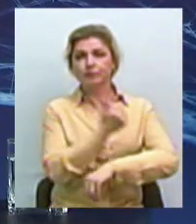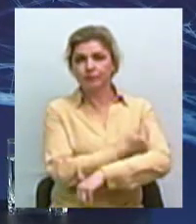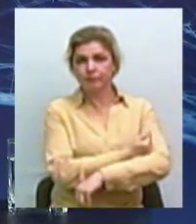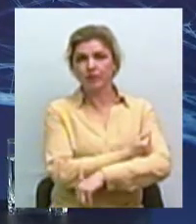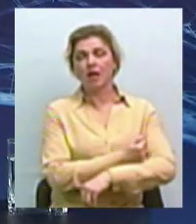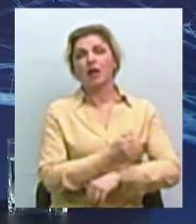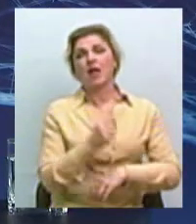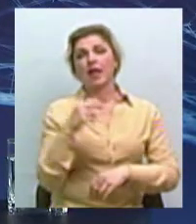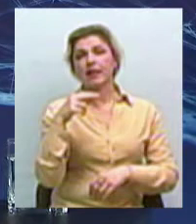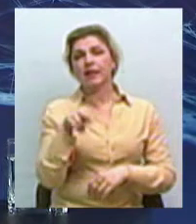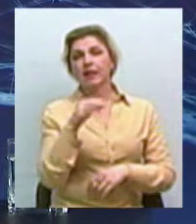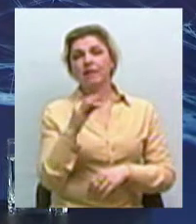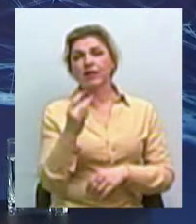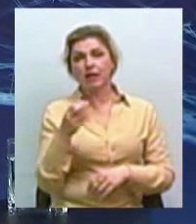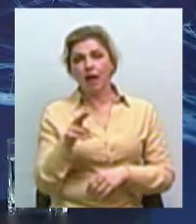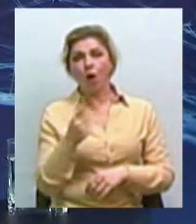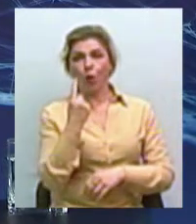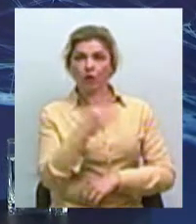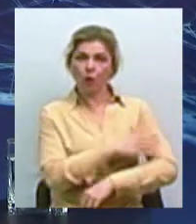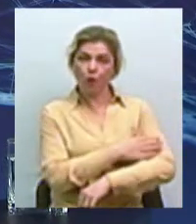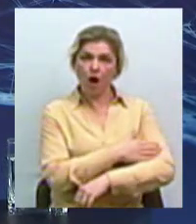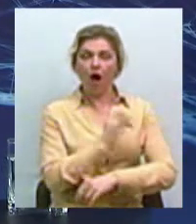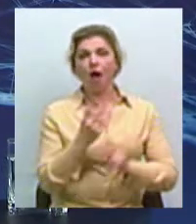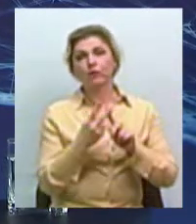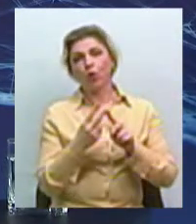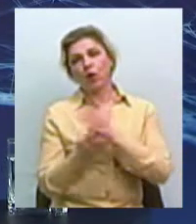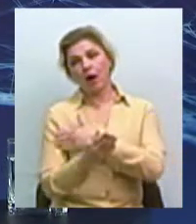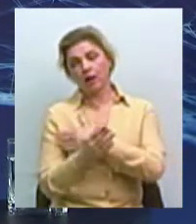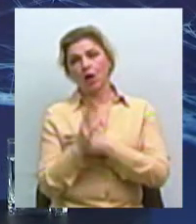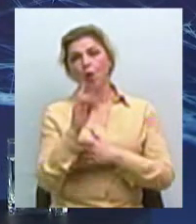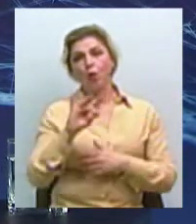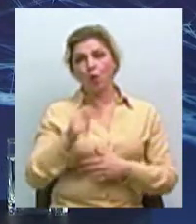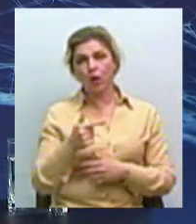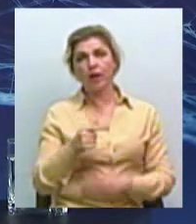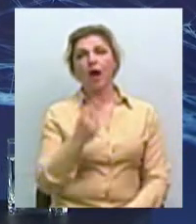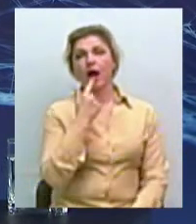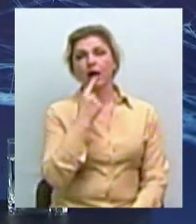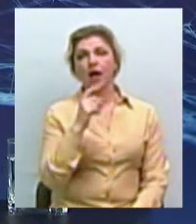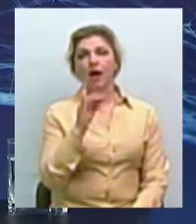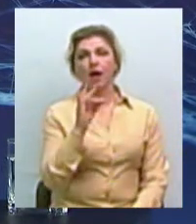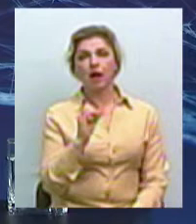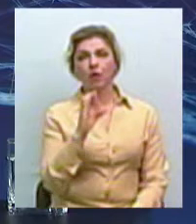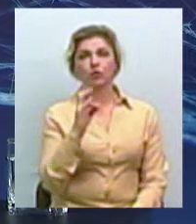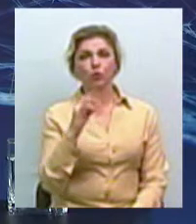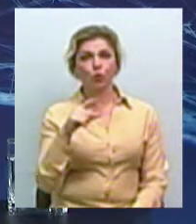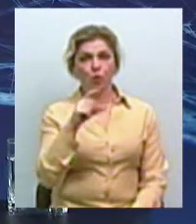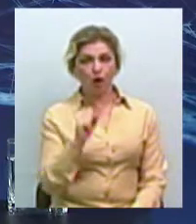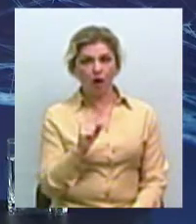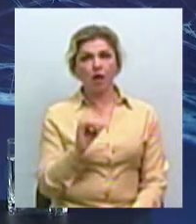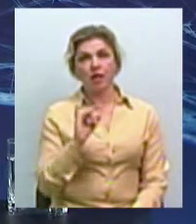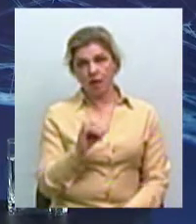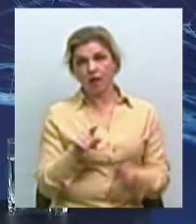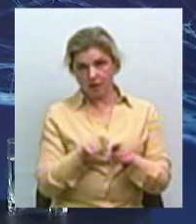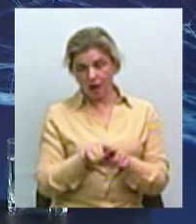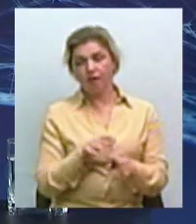правець в одну руку, так, а в іншу руку робити кір, паротит і краснуха. І зачастую ми так і виконуємо,